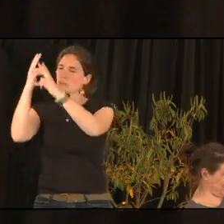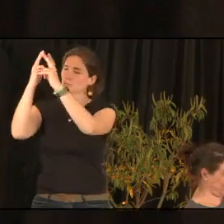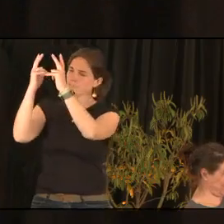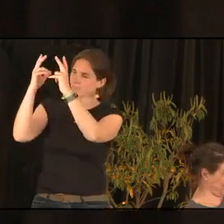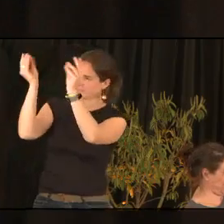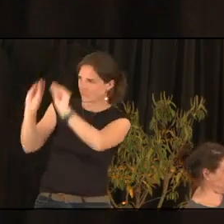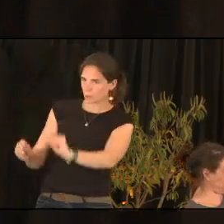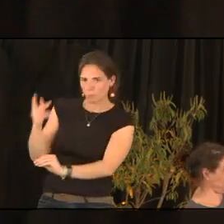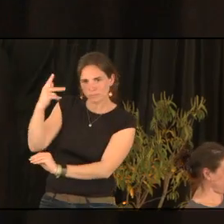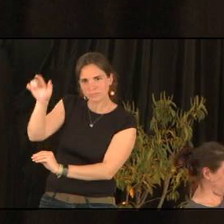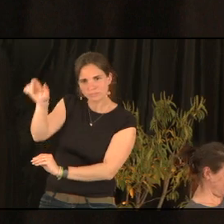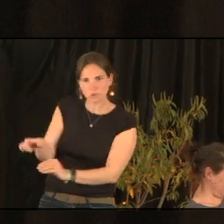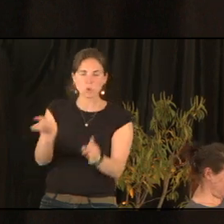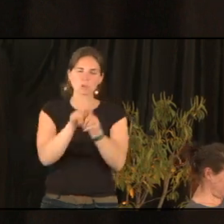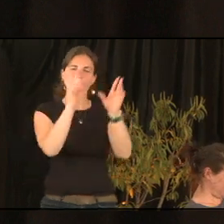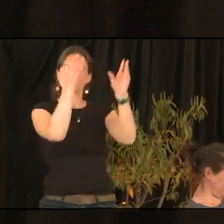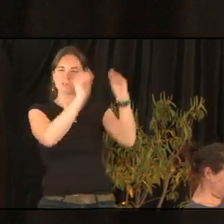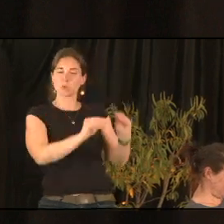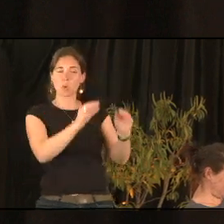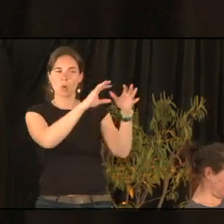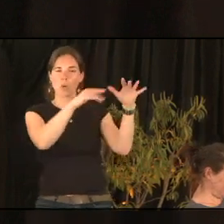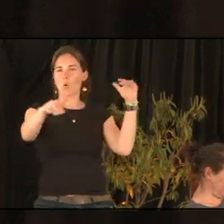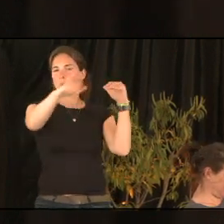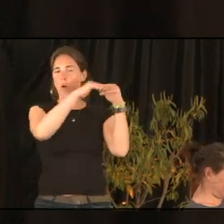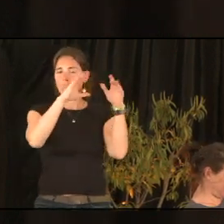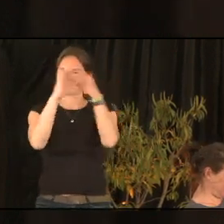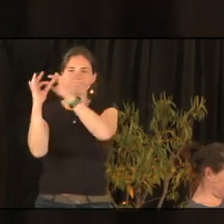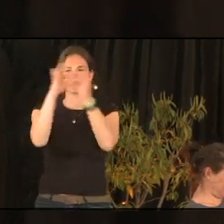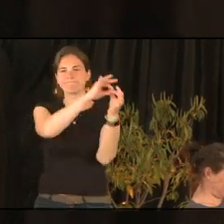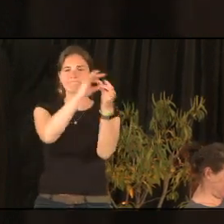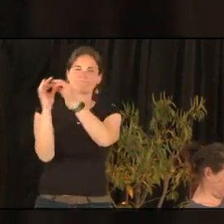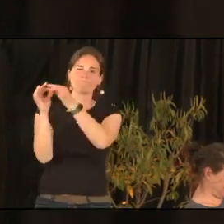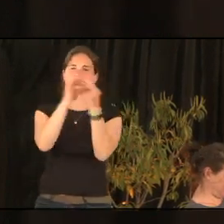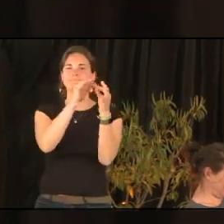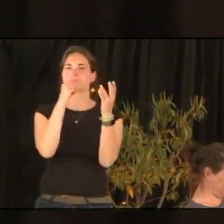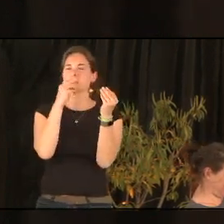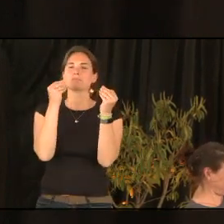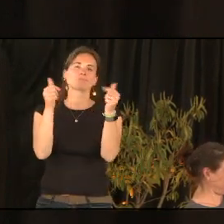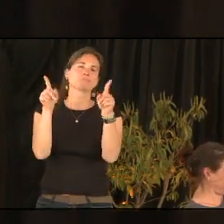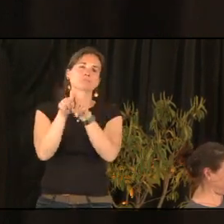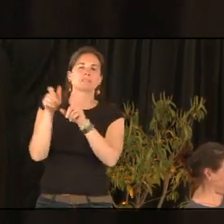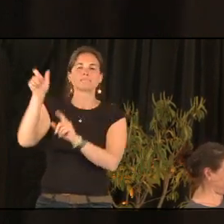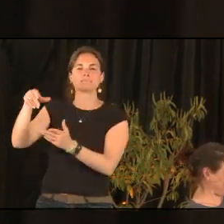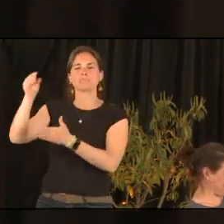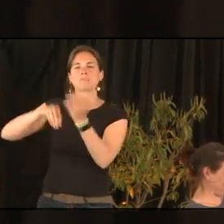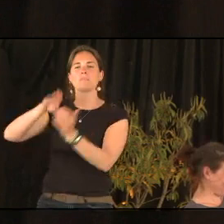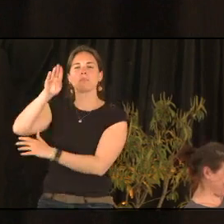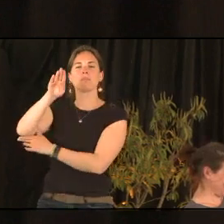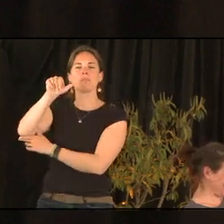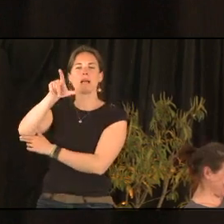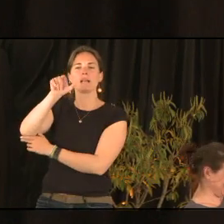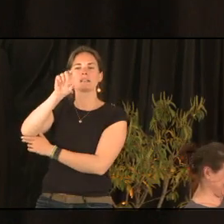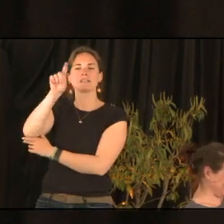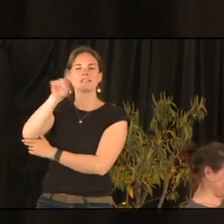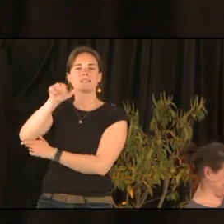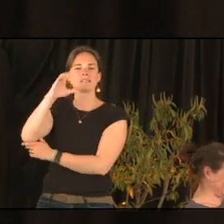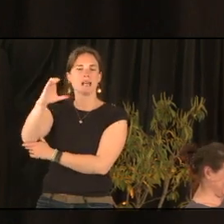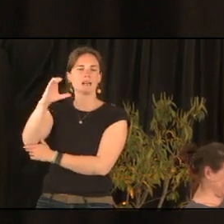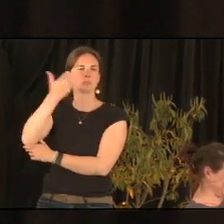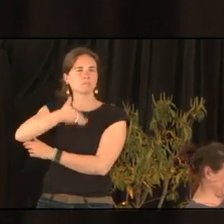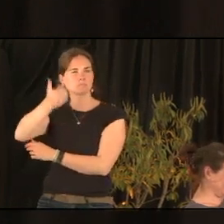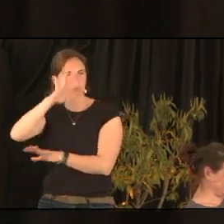d'énonciation. Merci. Caroline, le paysage, il influe